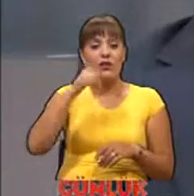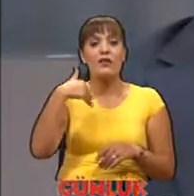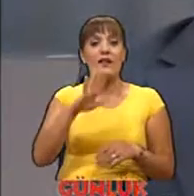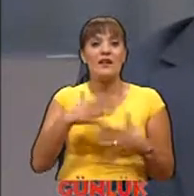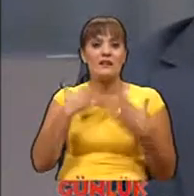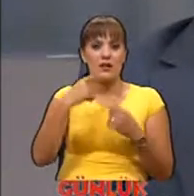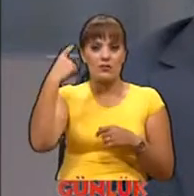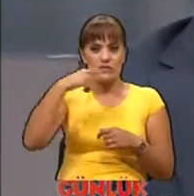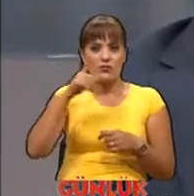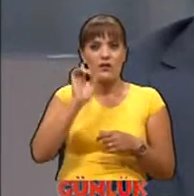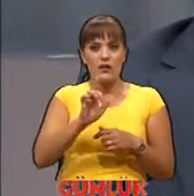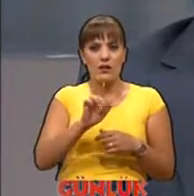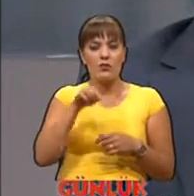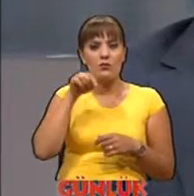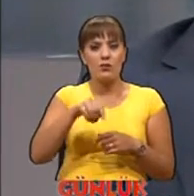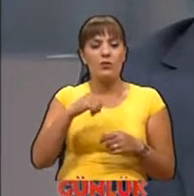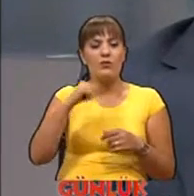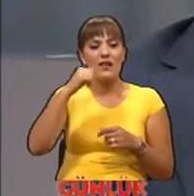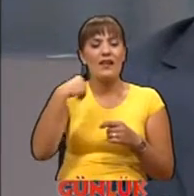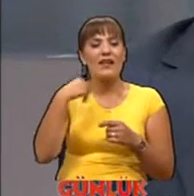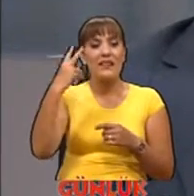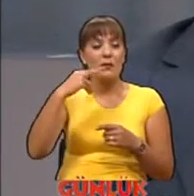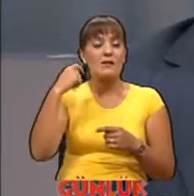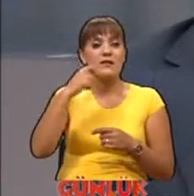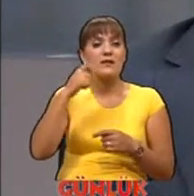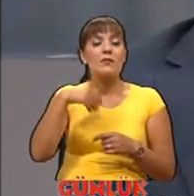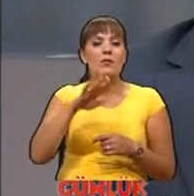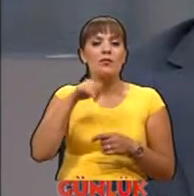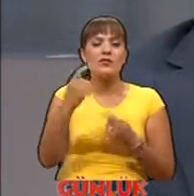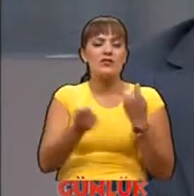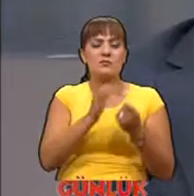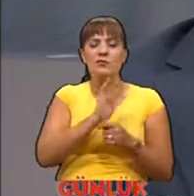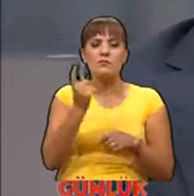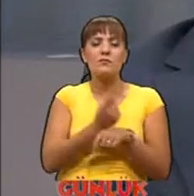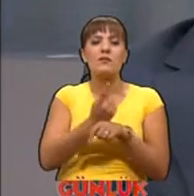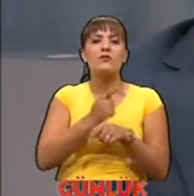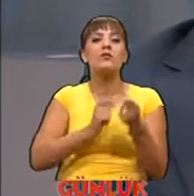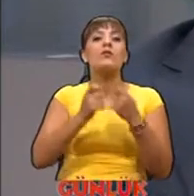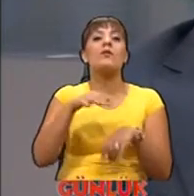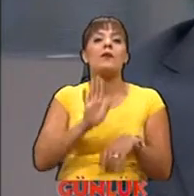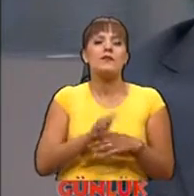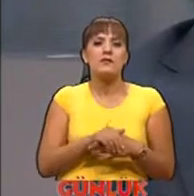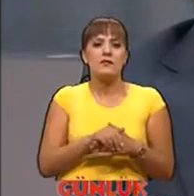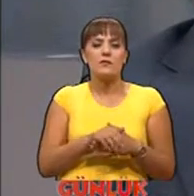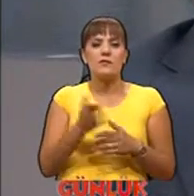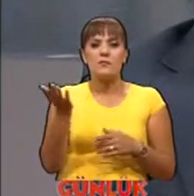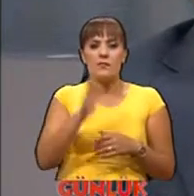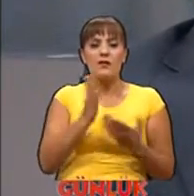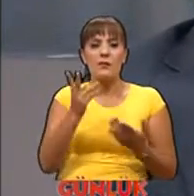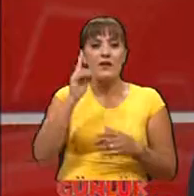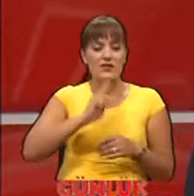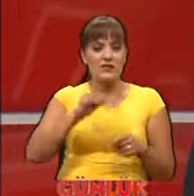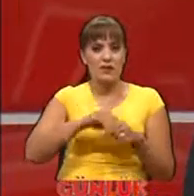değil sağlığını düşünmemiz gerekiyor. Bu plakları ve tartarları temizlemeden tabii bu işlemlerin hiçbirini uygulayamayız. Evet. Başka